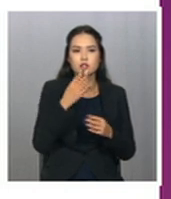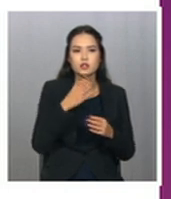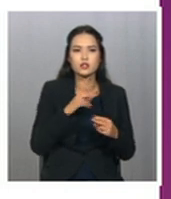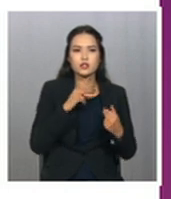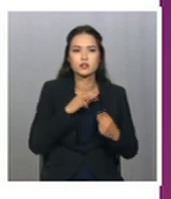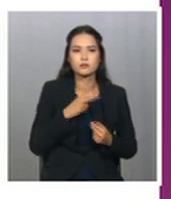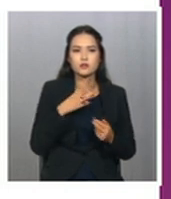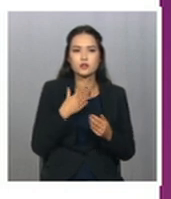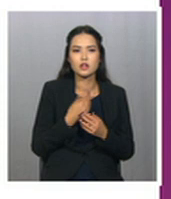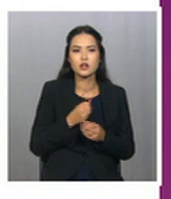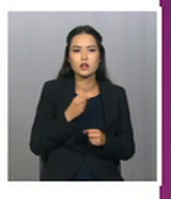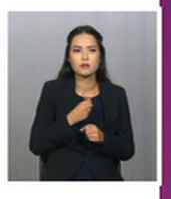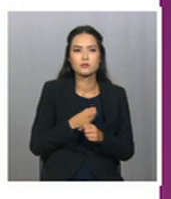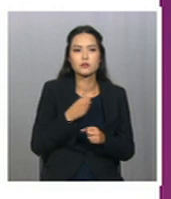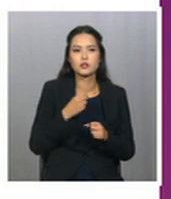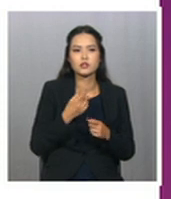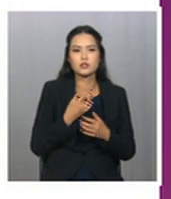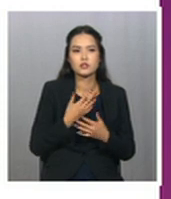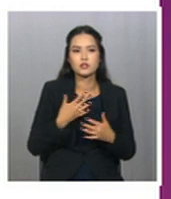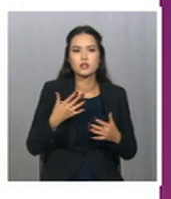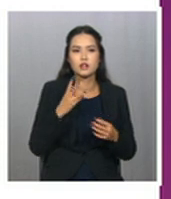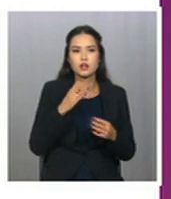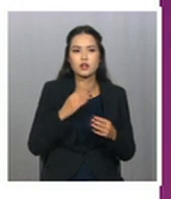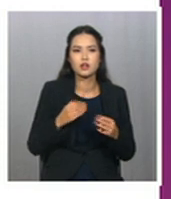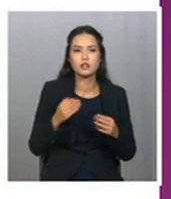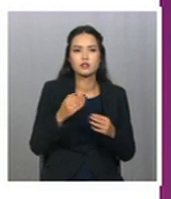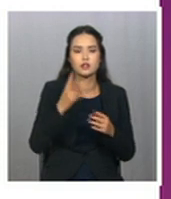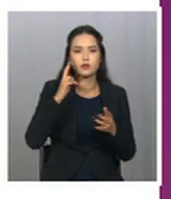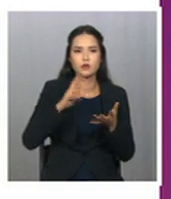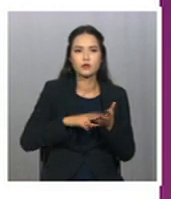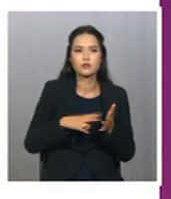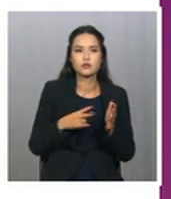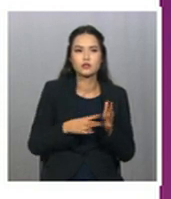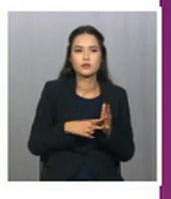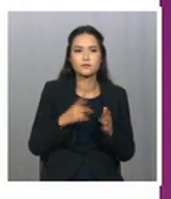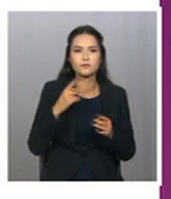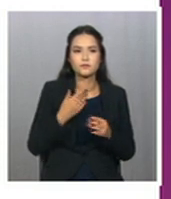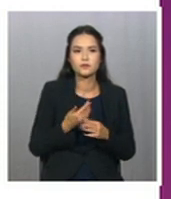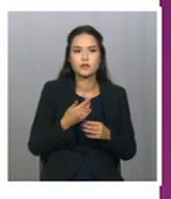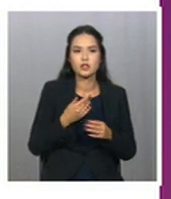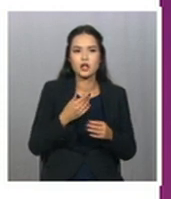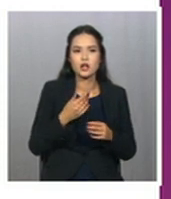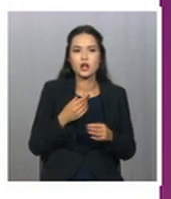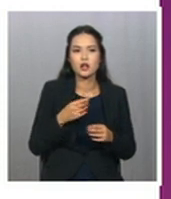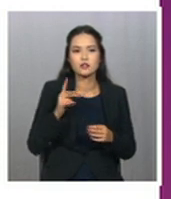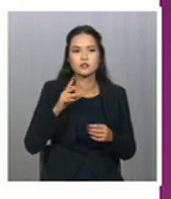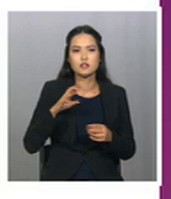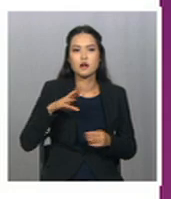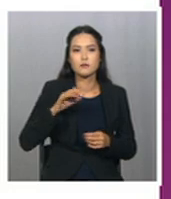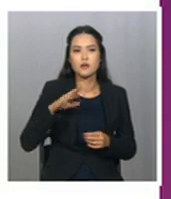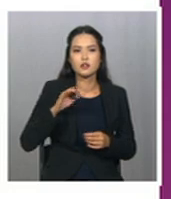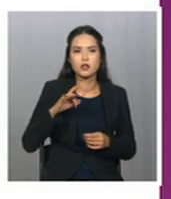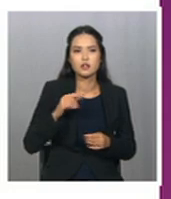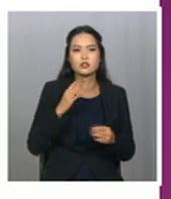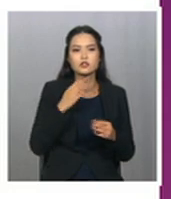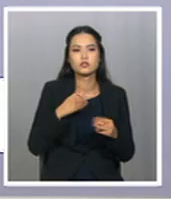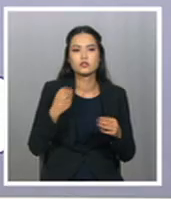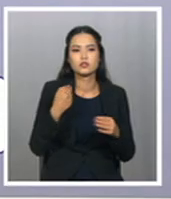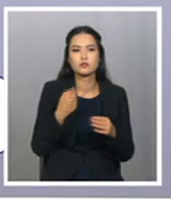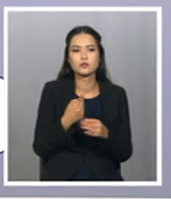батыл ерік жігерімен, алдына қойған мақсатына ұмтылуымен және табандылығымен жетуді алдыңғы орынға